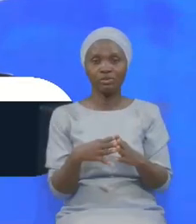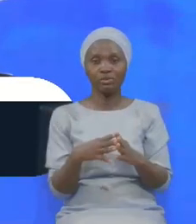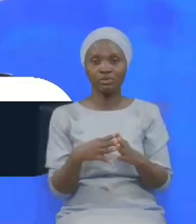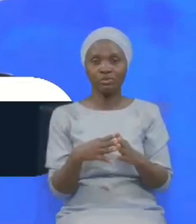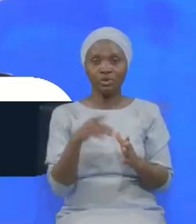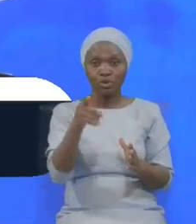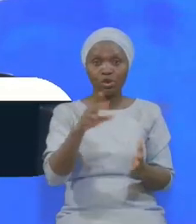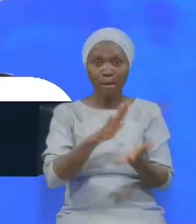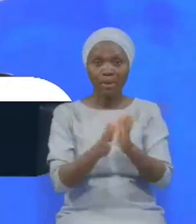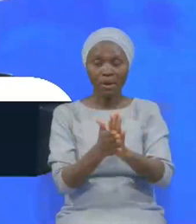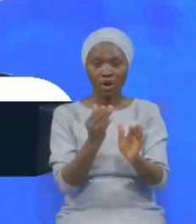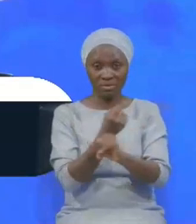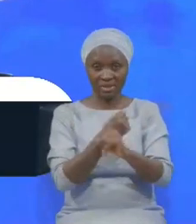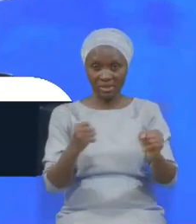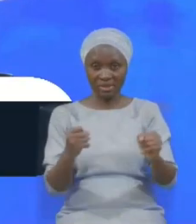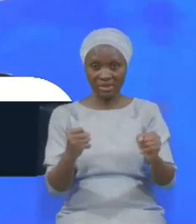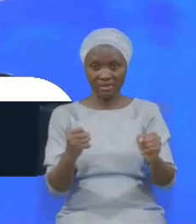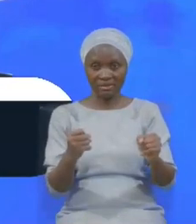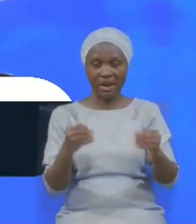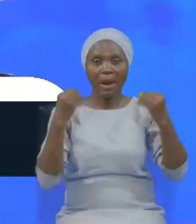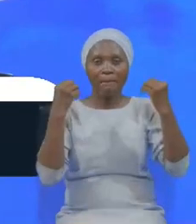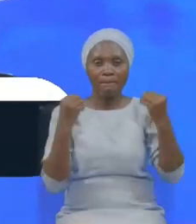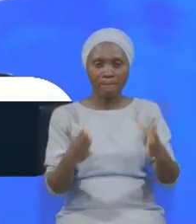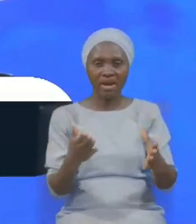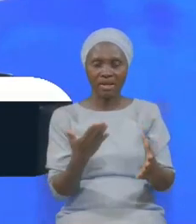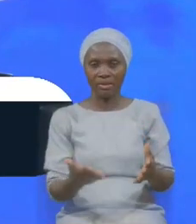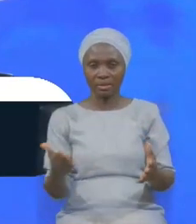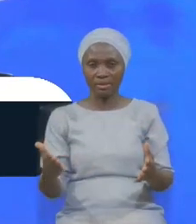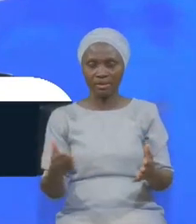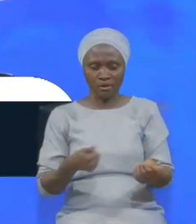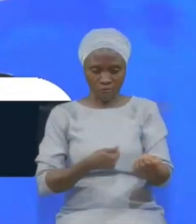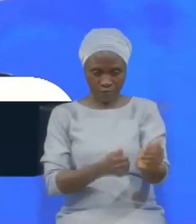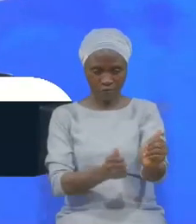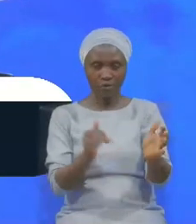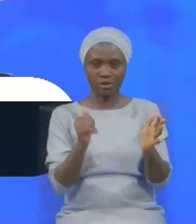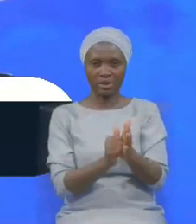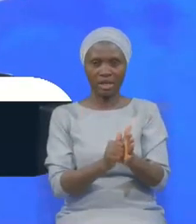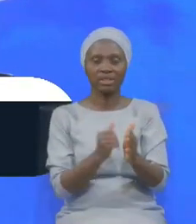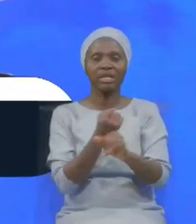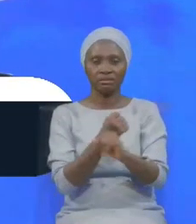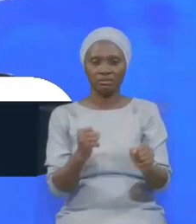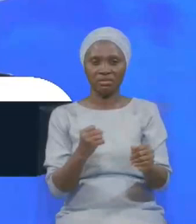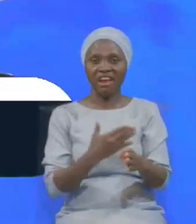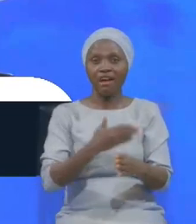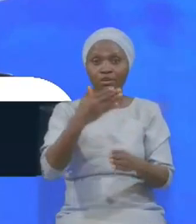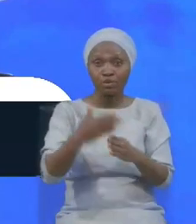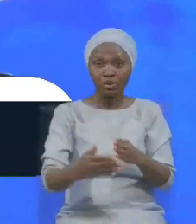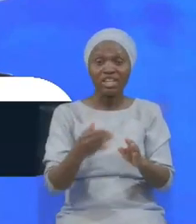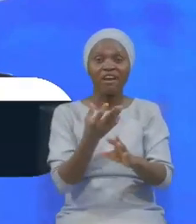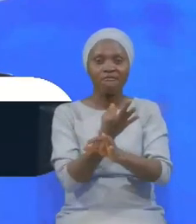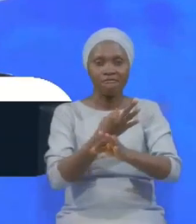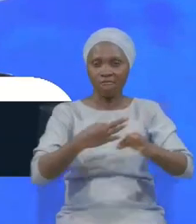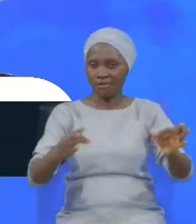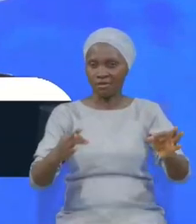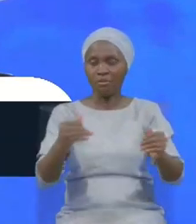Vous êtes sauvé et bien des choses accompagnent ce salut. La libération totale,